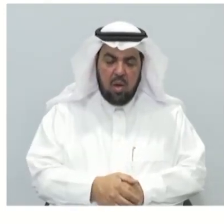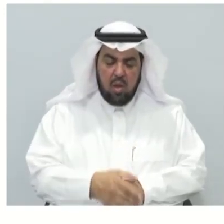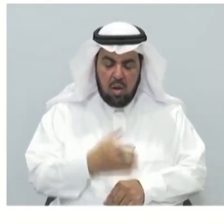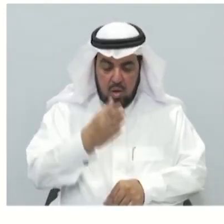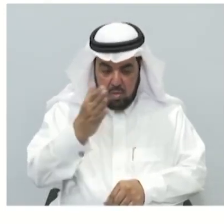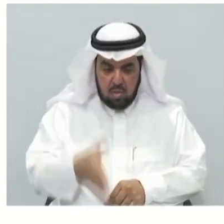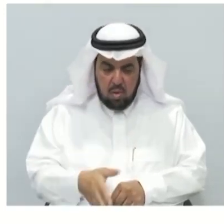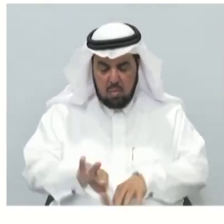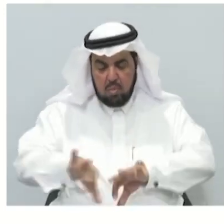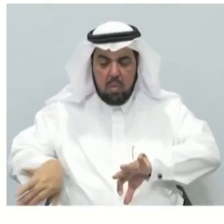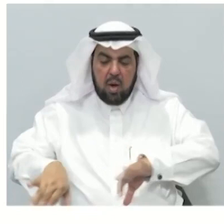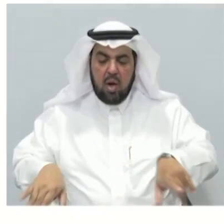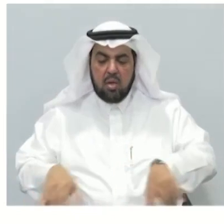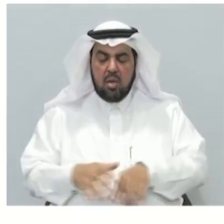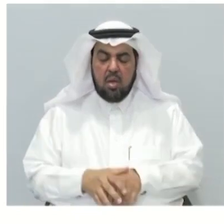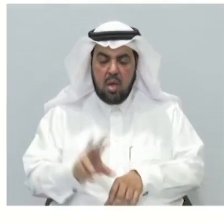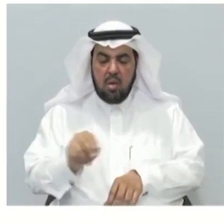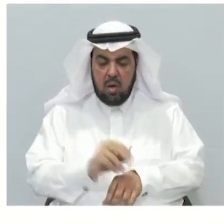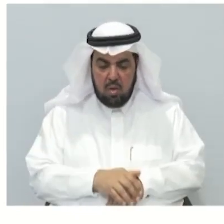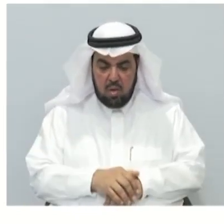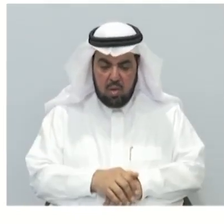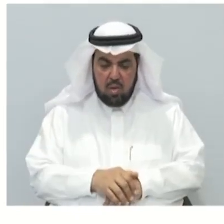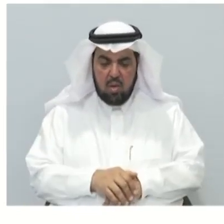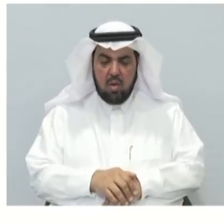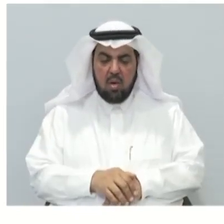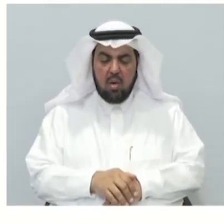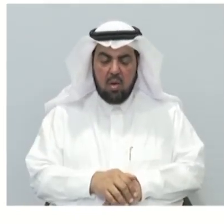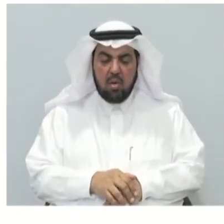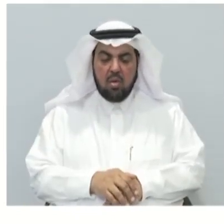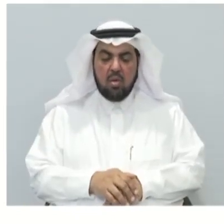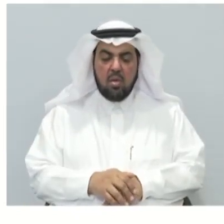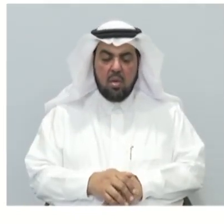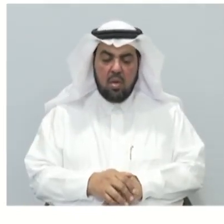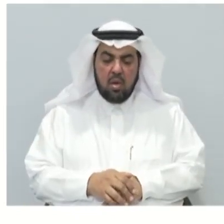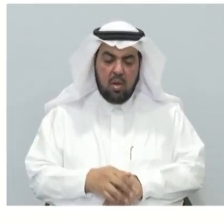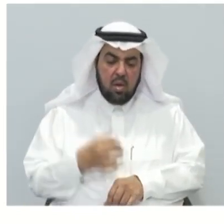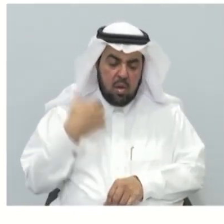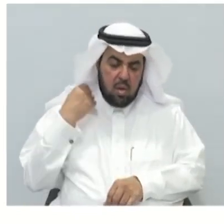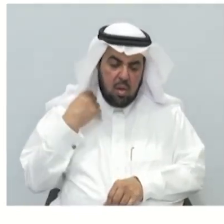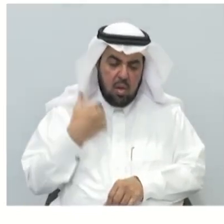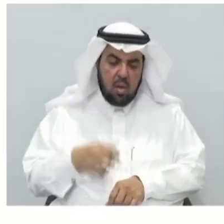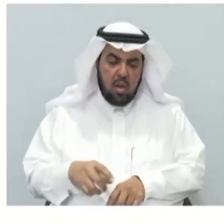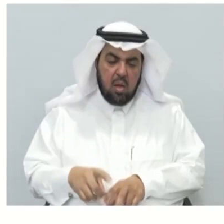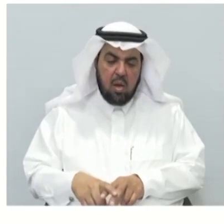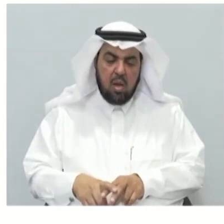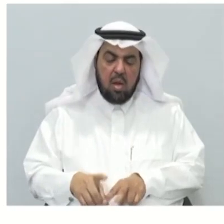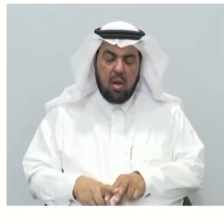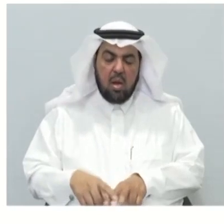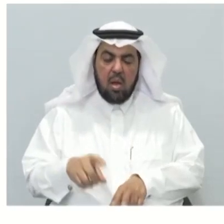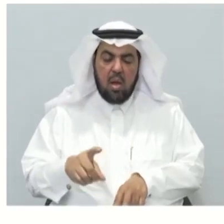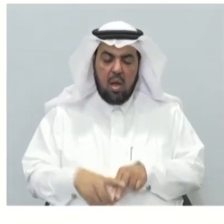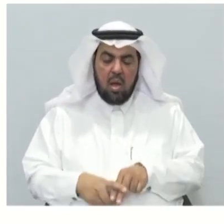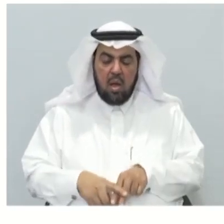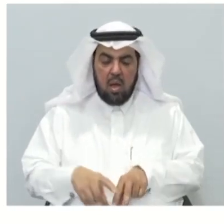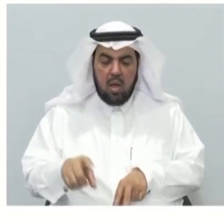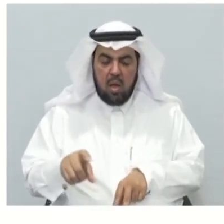محصور بينهما يطابق هذا الضلع الغير المحصور بينهما اذا هنا اي اي اس